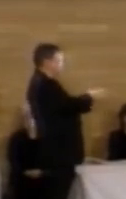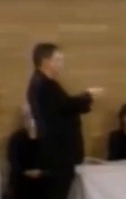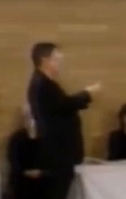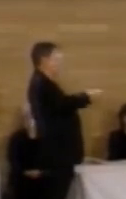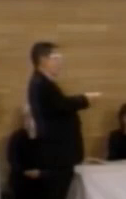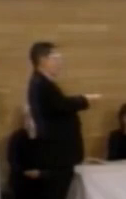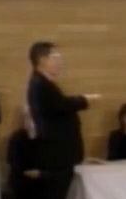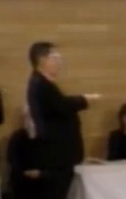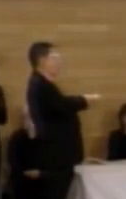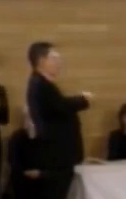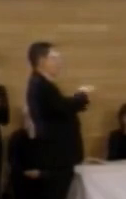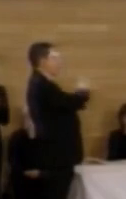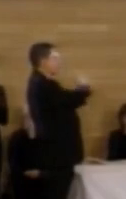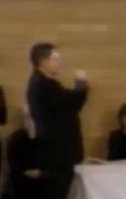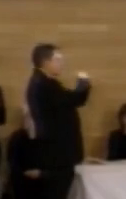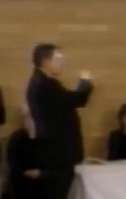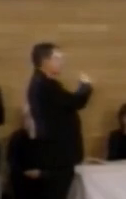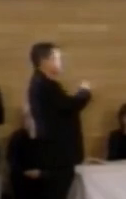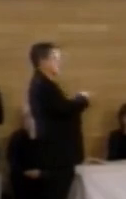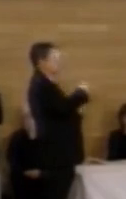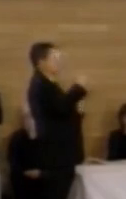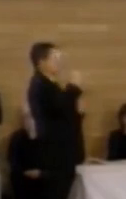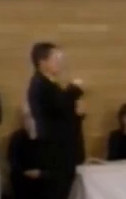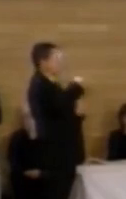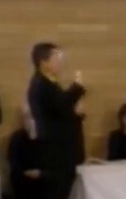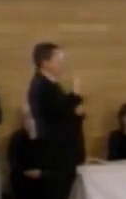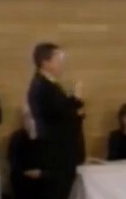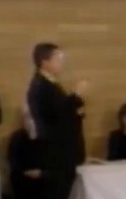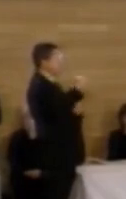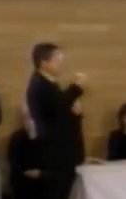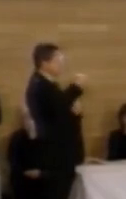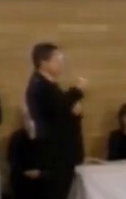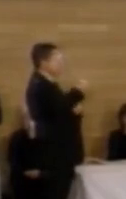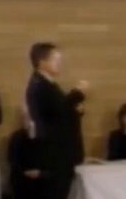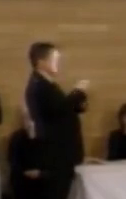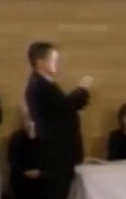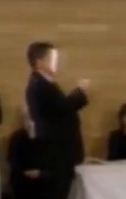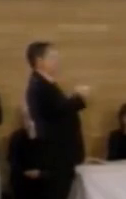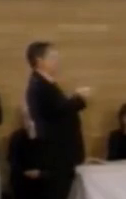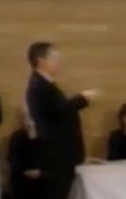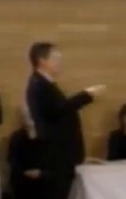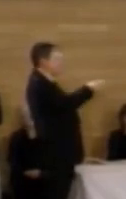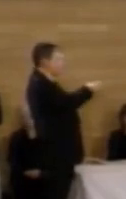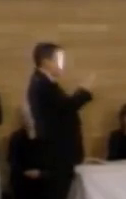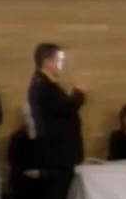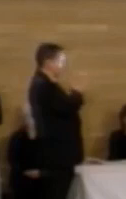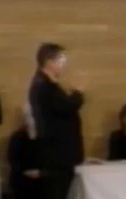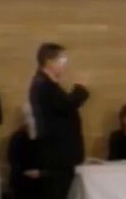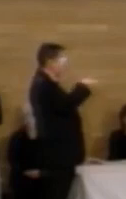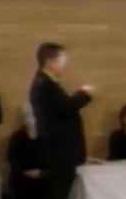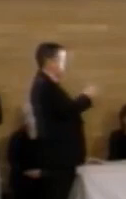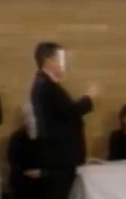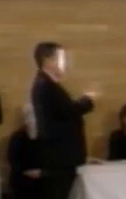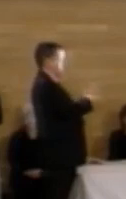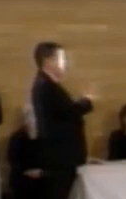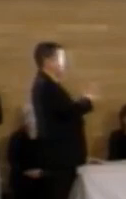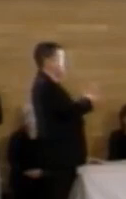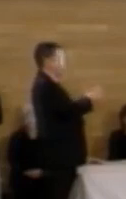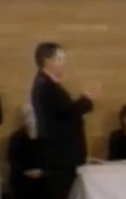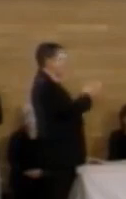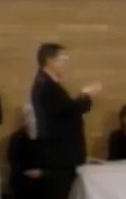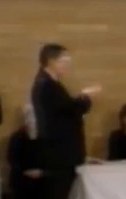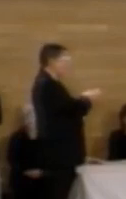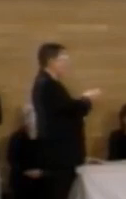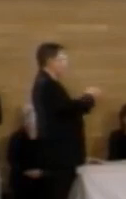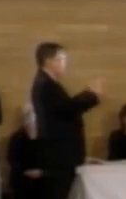大槌町合同追悼式を執り行うにあたり、尊い命を失われたお一人お一人の御